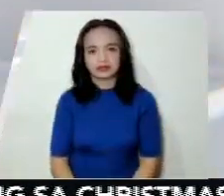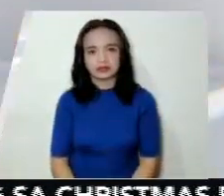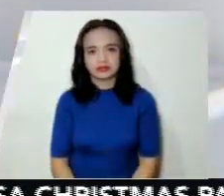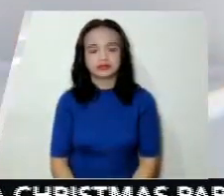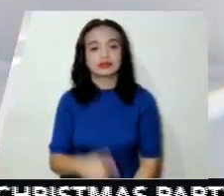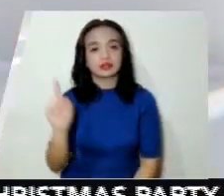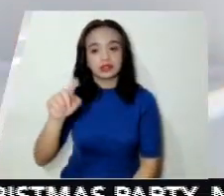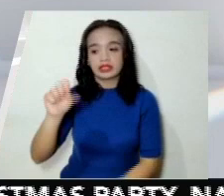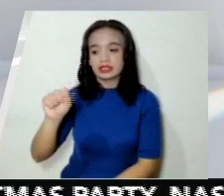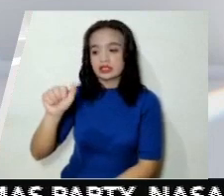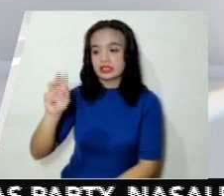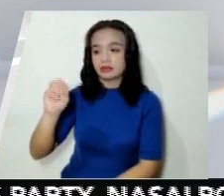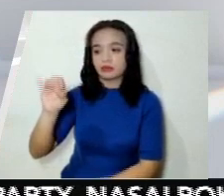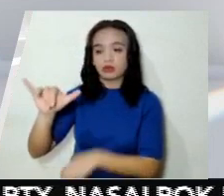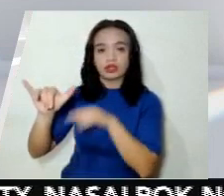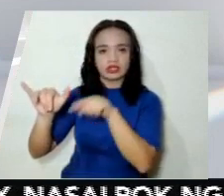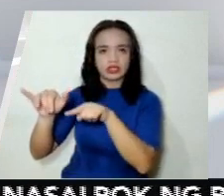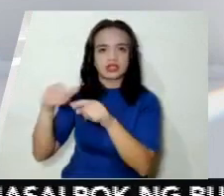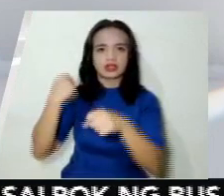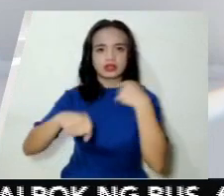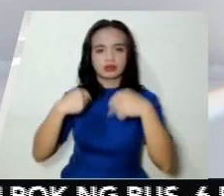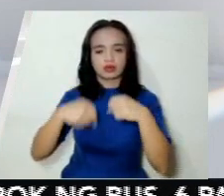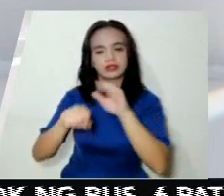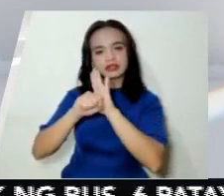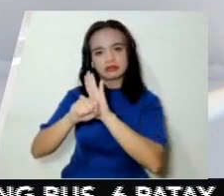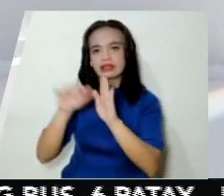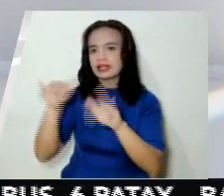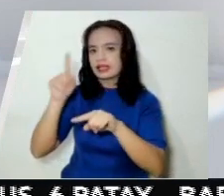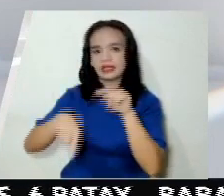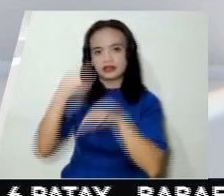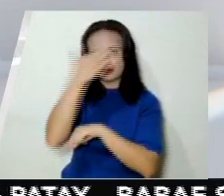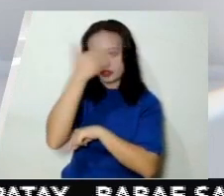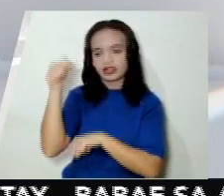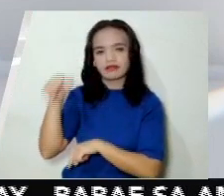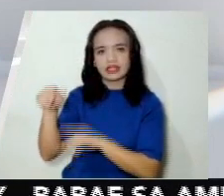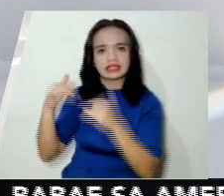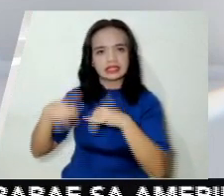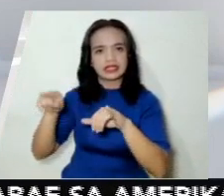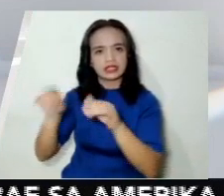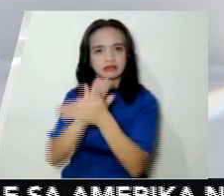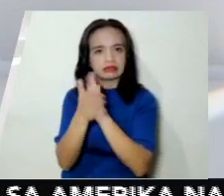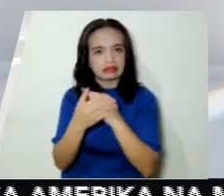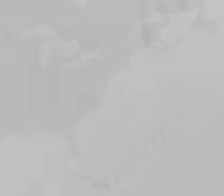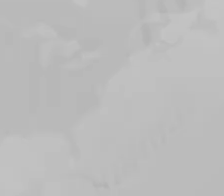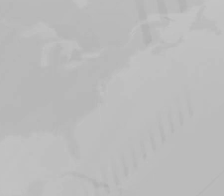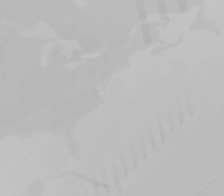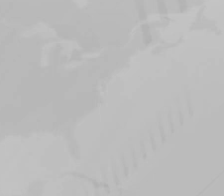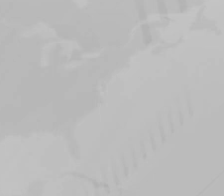bilang sports icon ay hindi malilimutan at mananatiling inspirasyon para sa lahat.